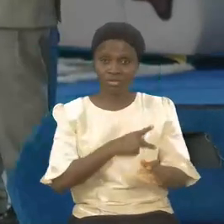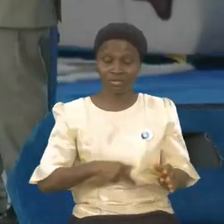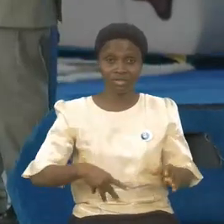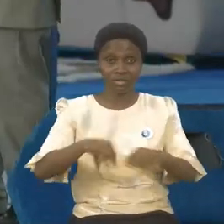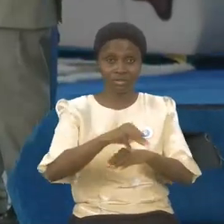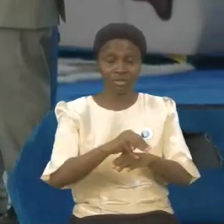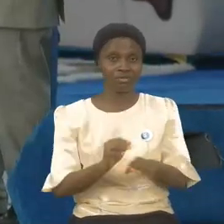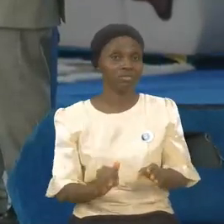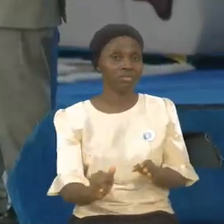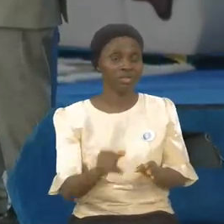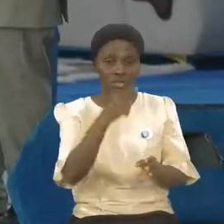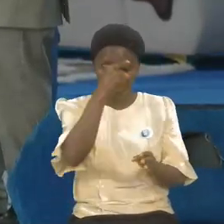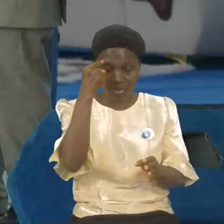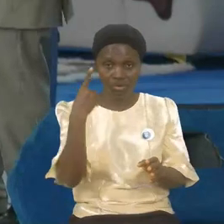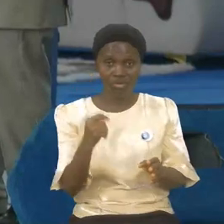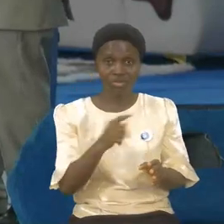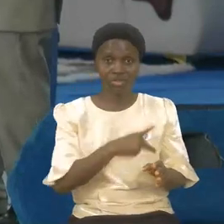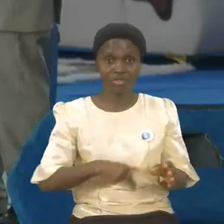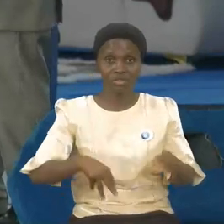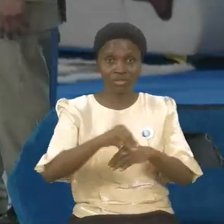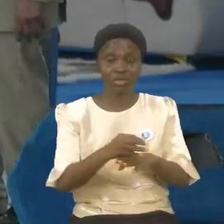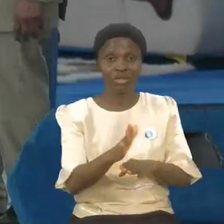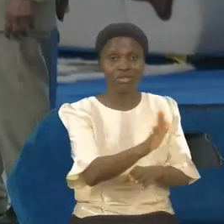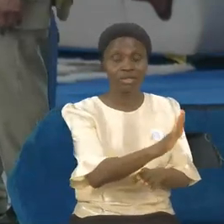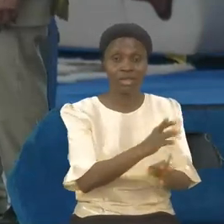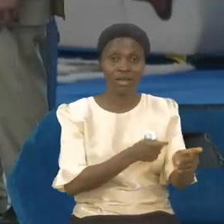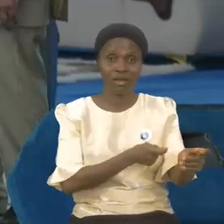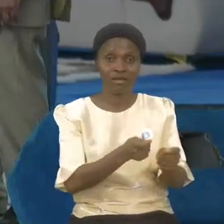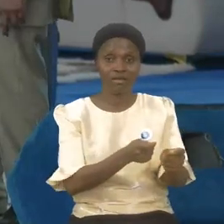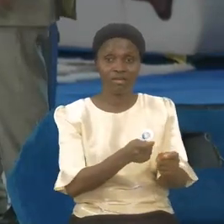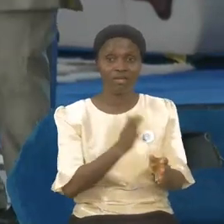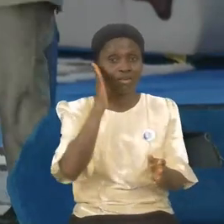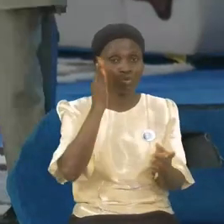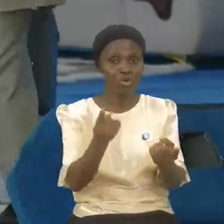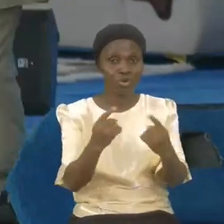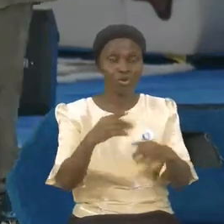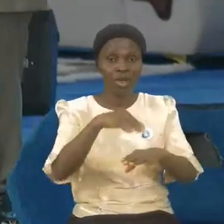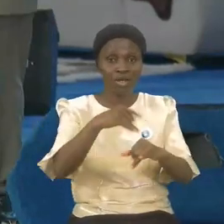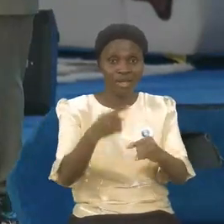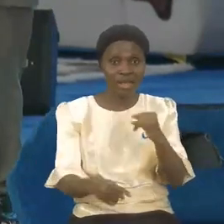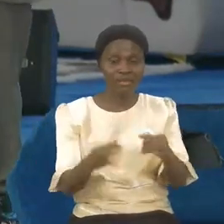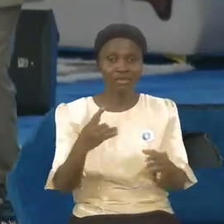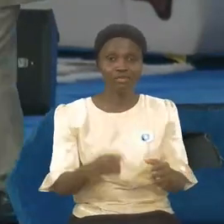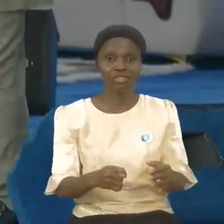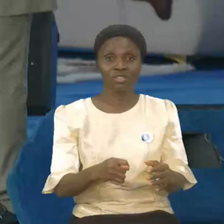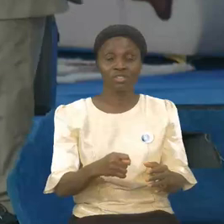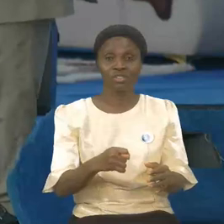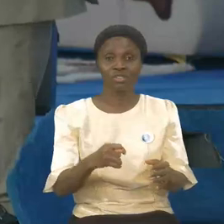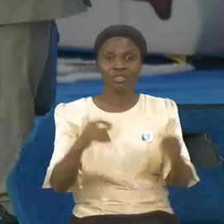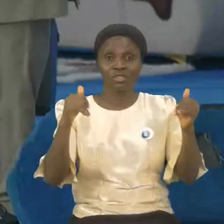reçu de royaume mais qui reçoivent autorité comme roi